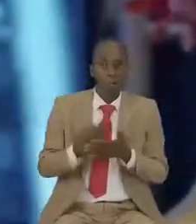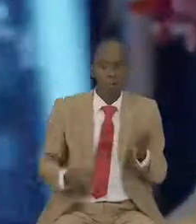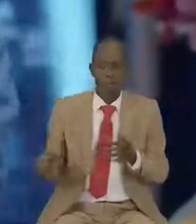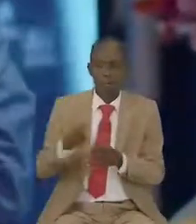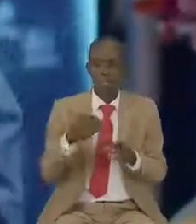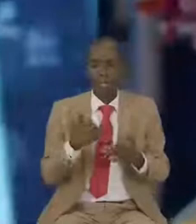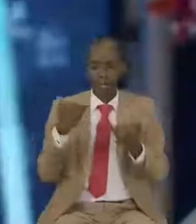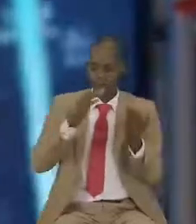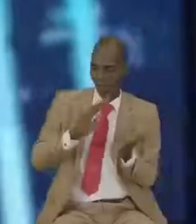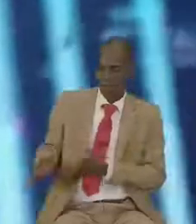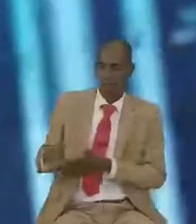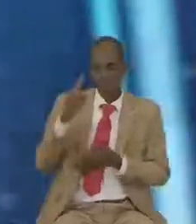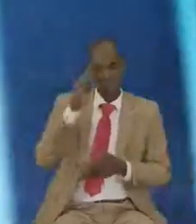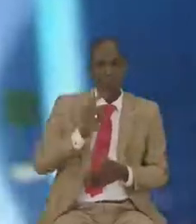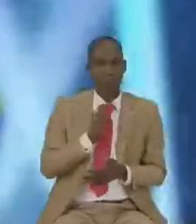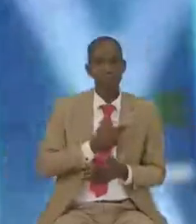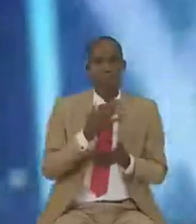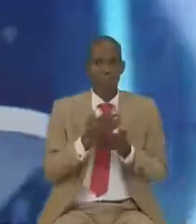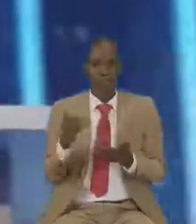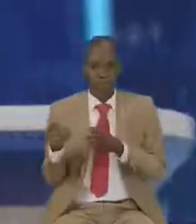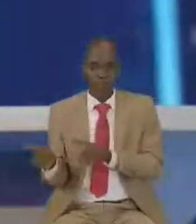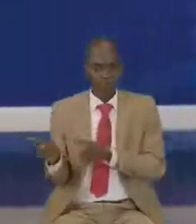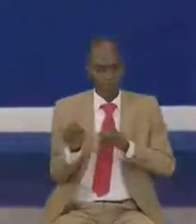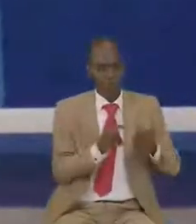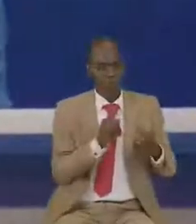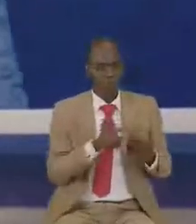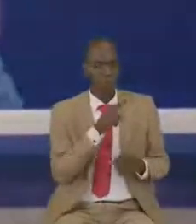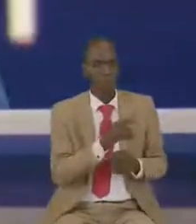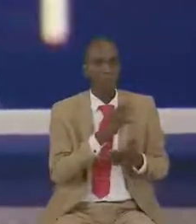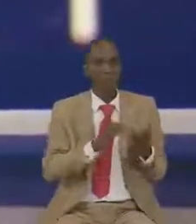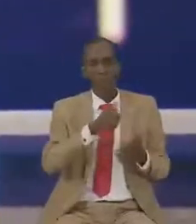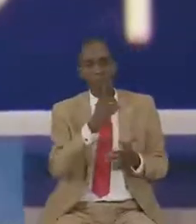châtiments du péché. Ce qu'ils nous ont remis,